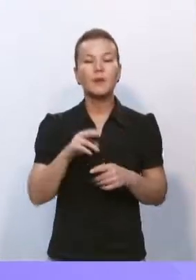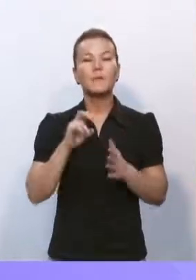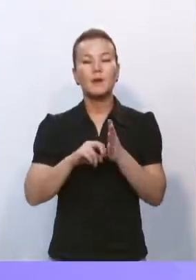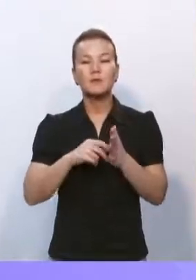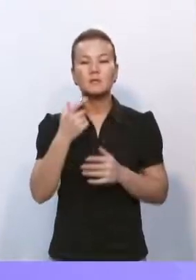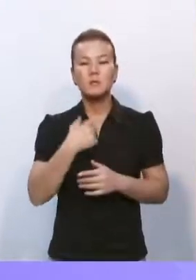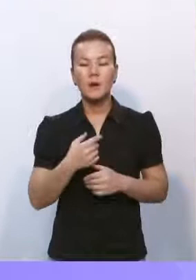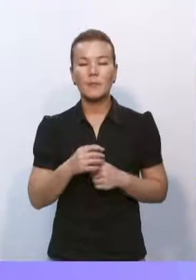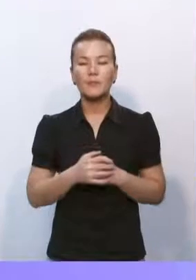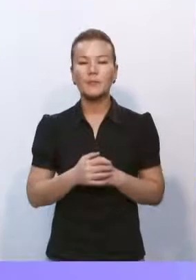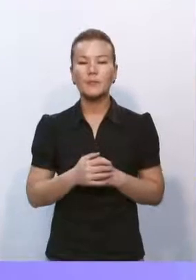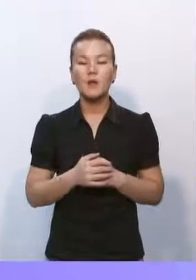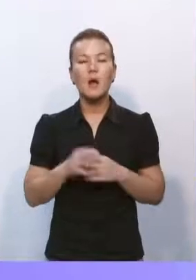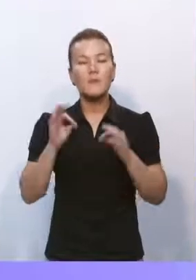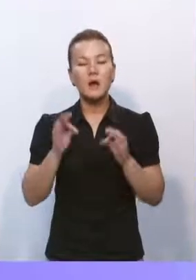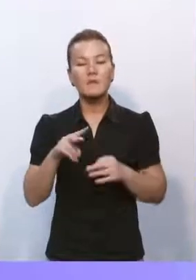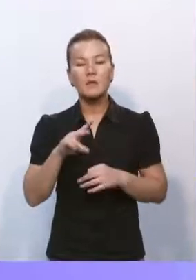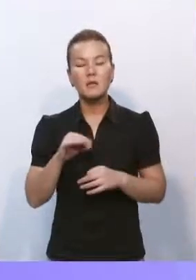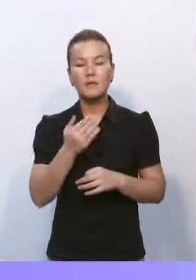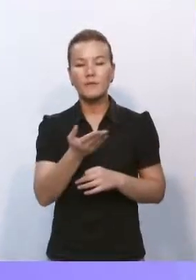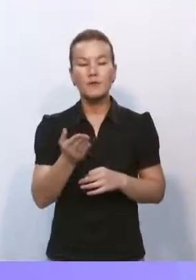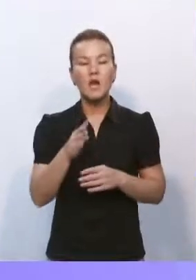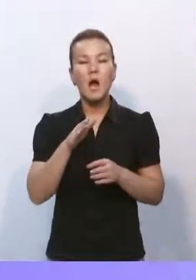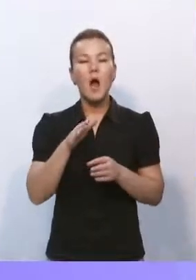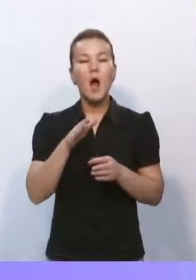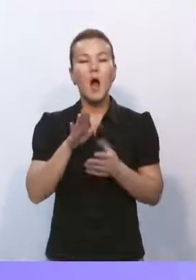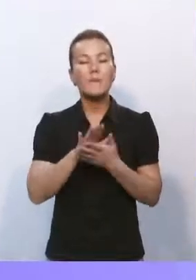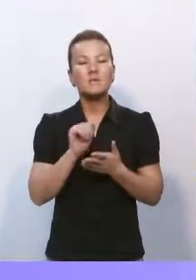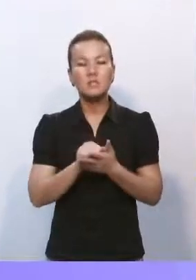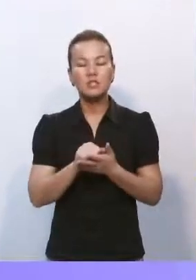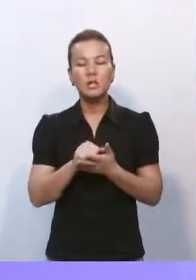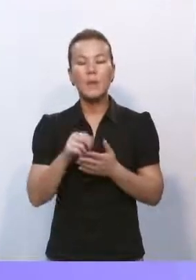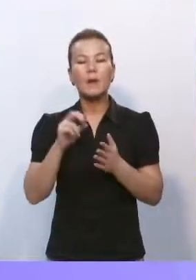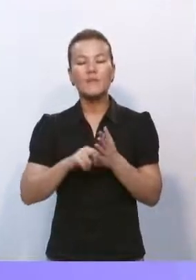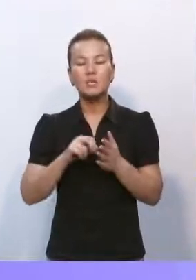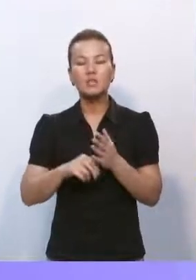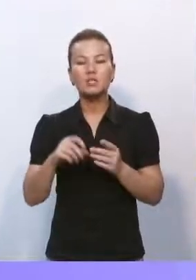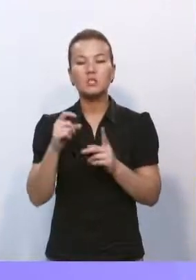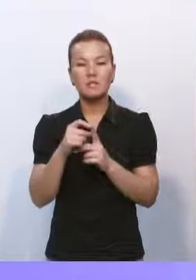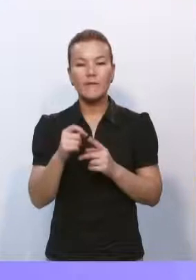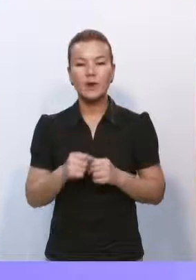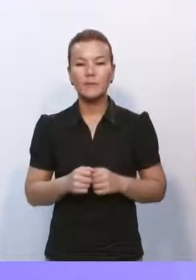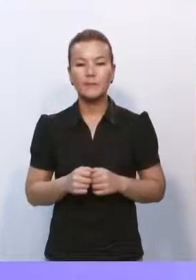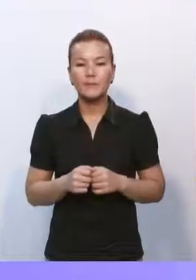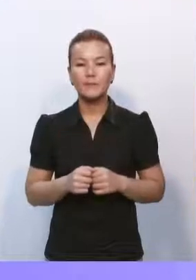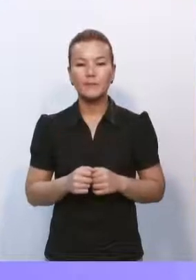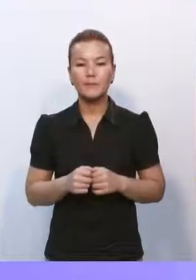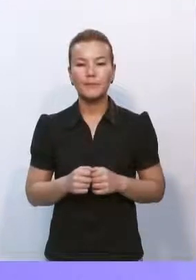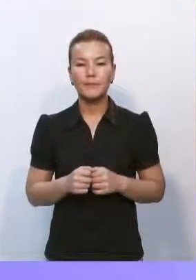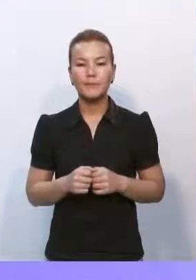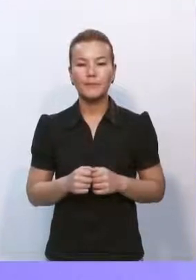Проверьте себя. Правильно ли вы обозначили проверочные слова?